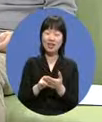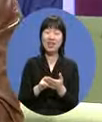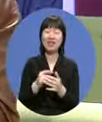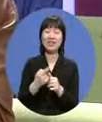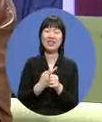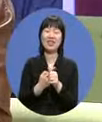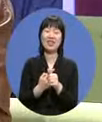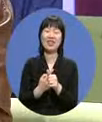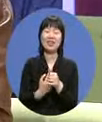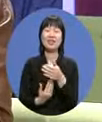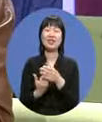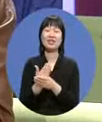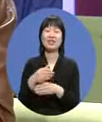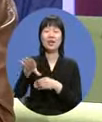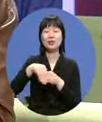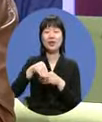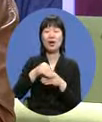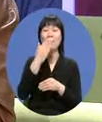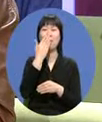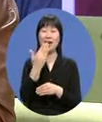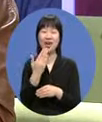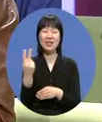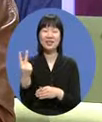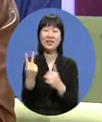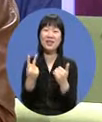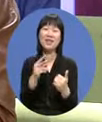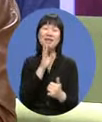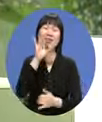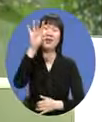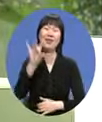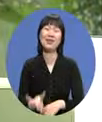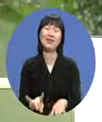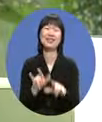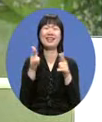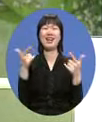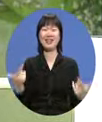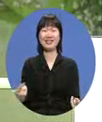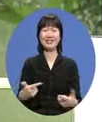모르게 수렴이 되게. 어머, 두 분이 진짜 안 어울리세요.